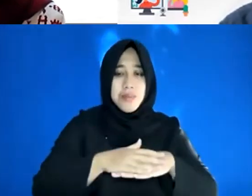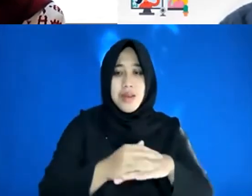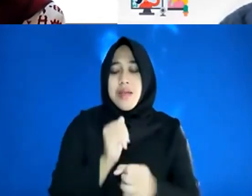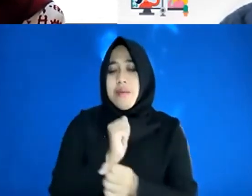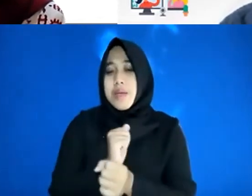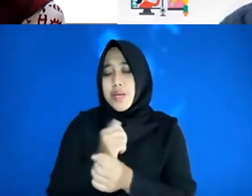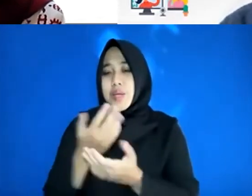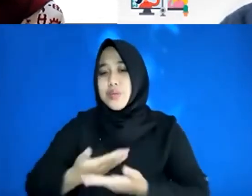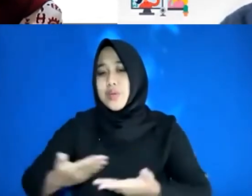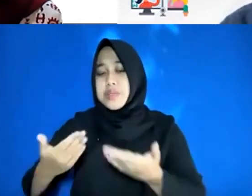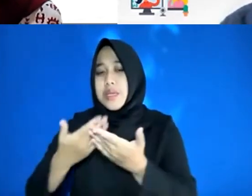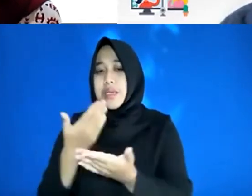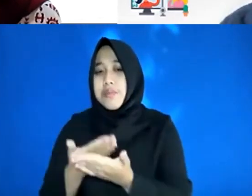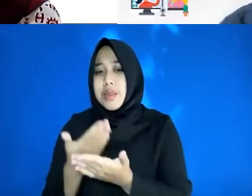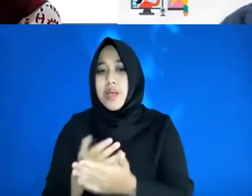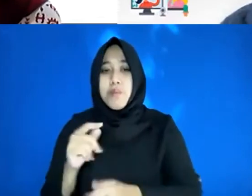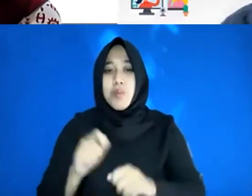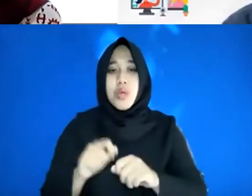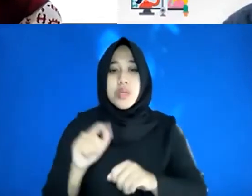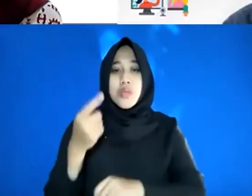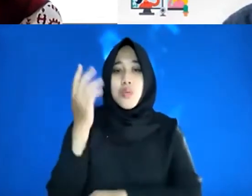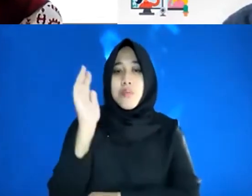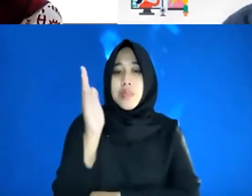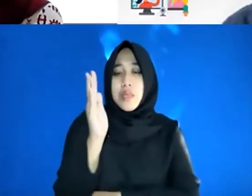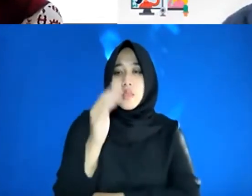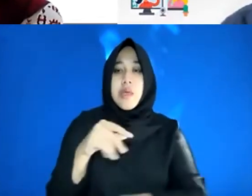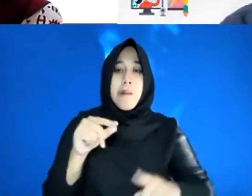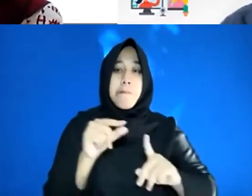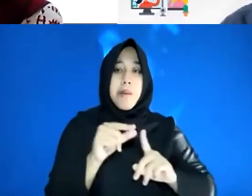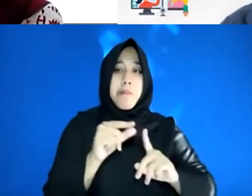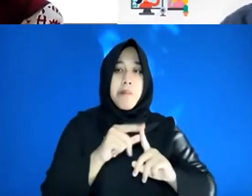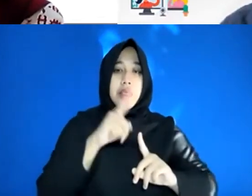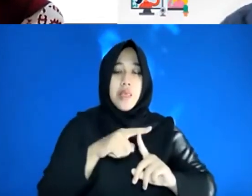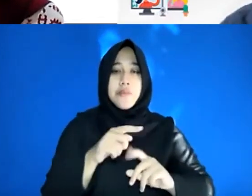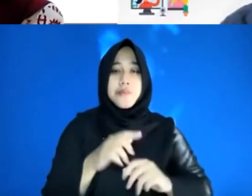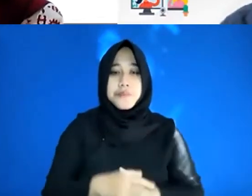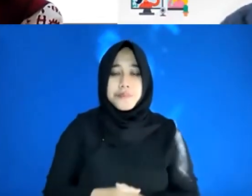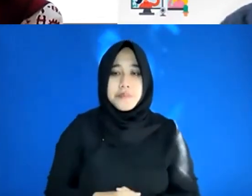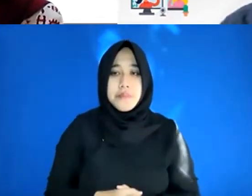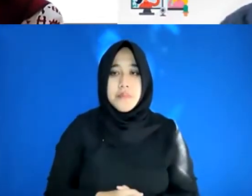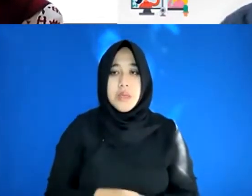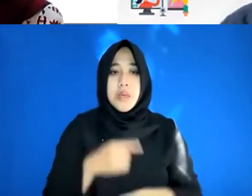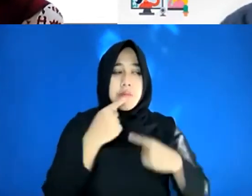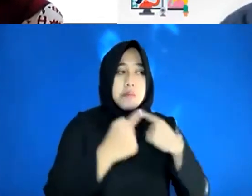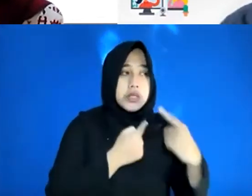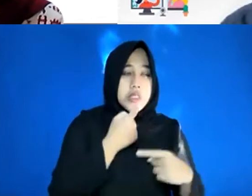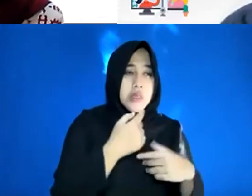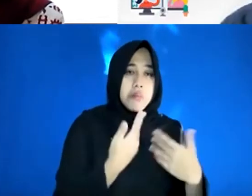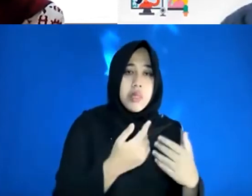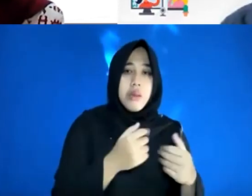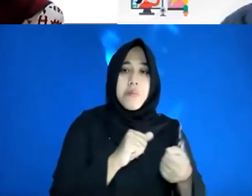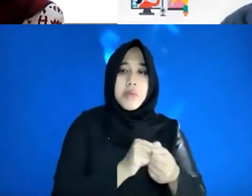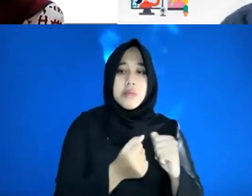sosial diminta untuk membuat satu presentasi atau PPT yang menceritakan bagaimana